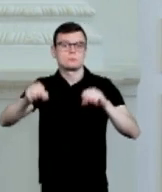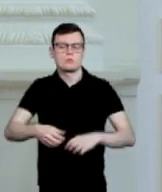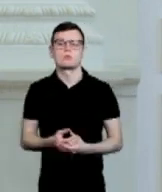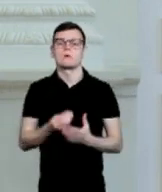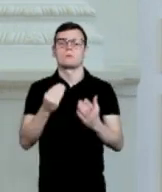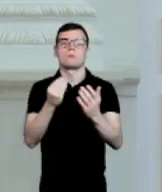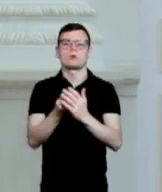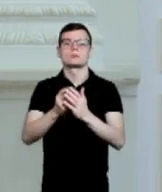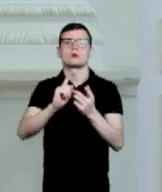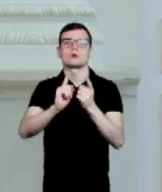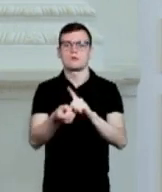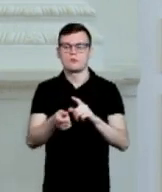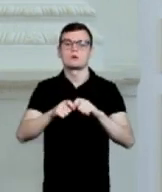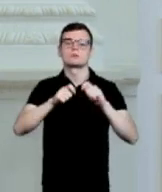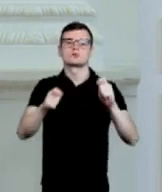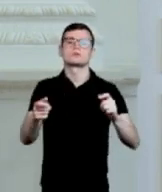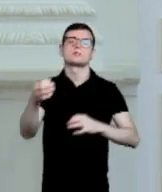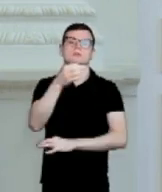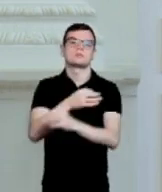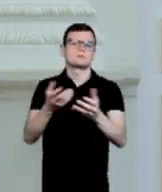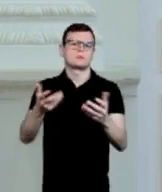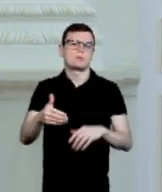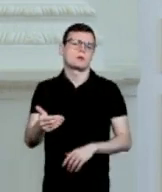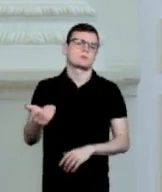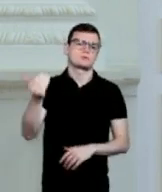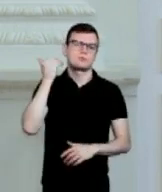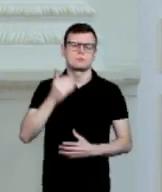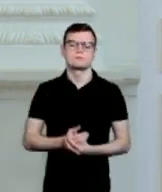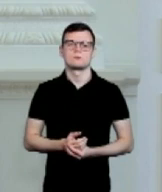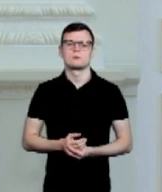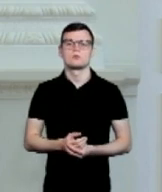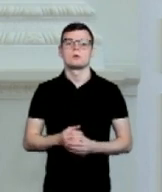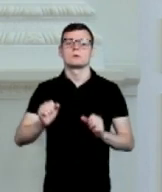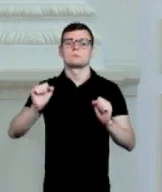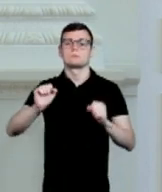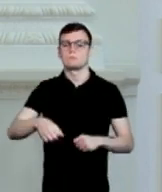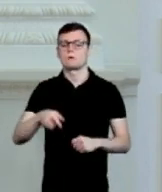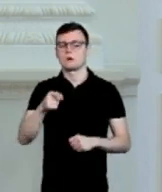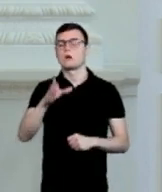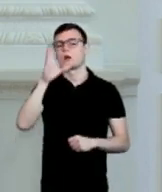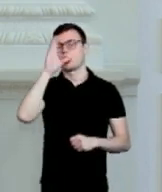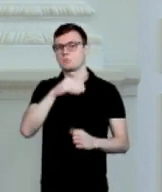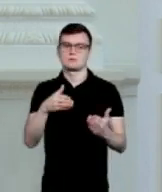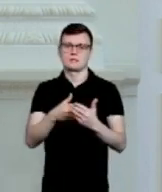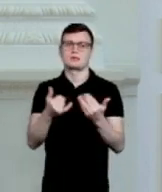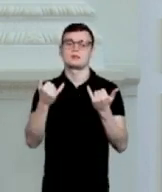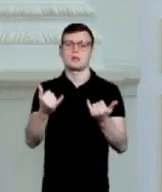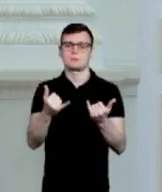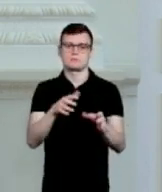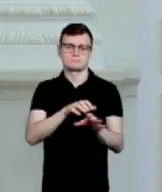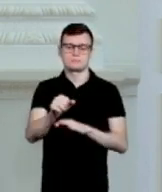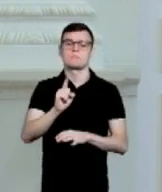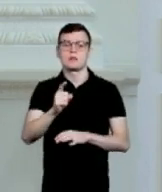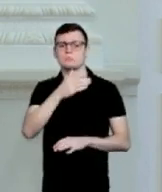pradėta diskutuoti jau gerokai anksčiau ir galėjo būti iki šio laikotarpio įgyvendinta, tai